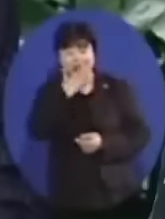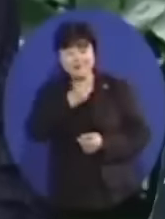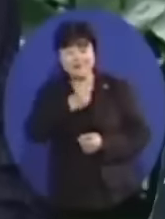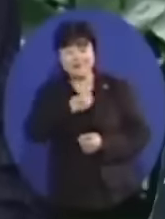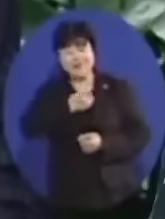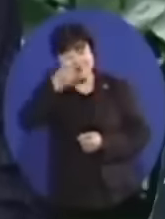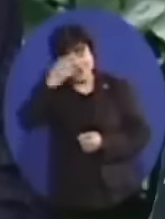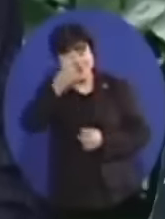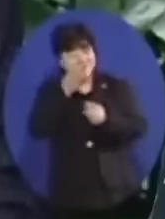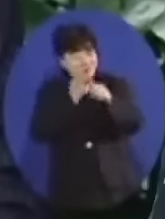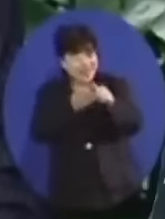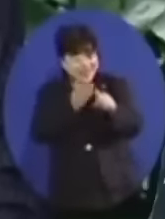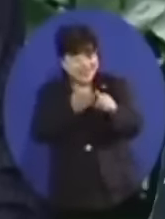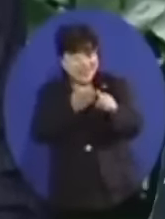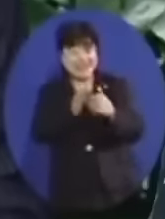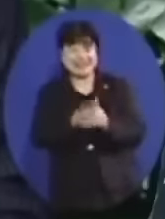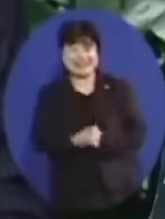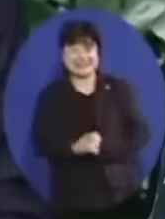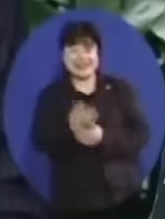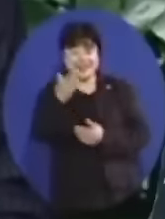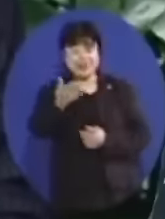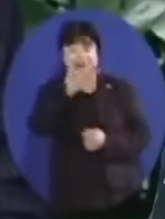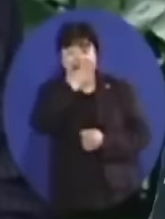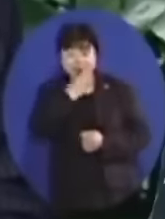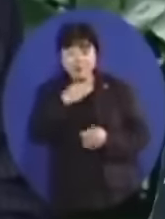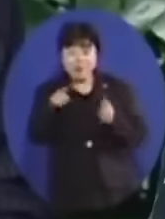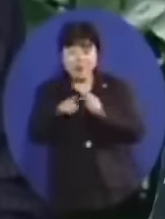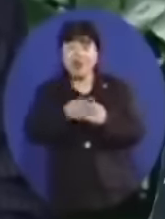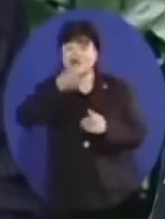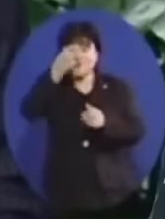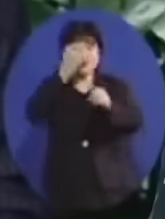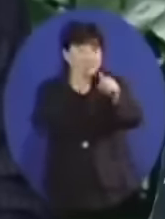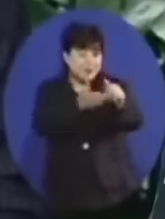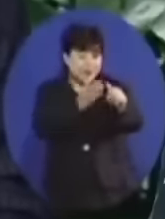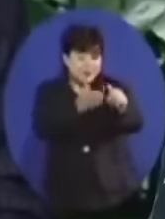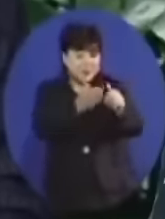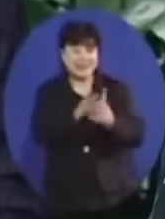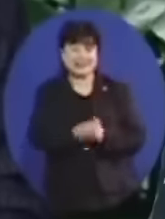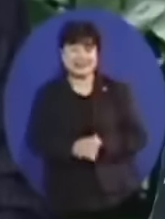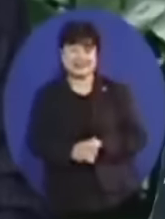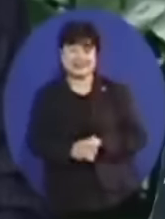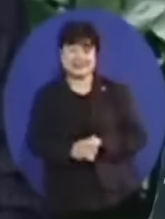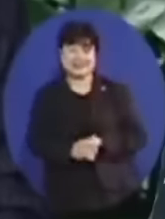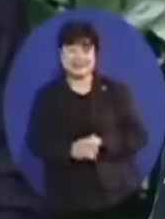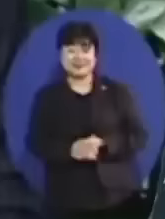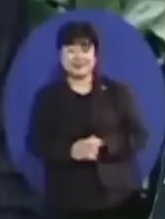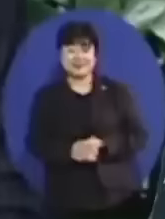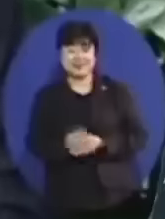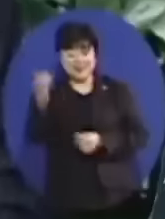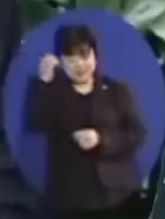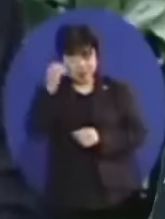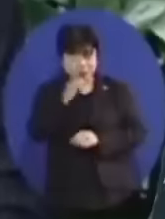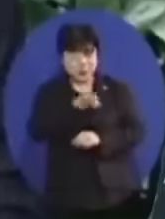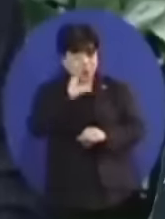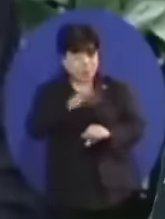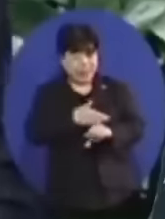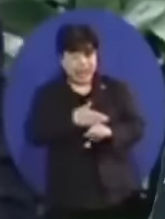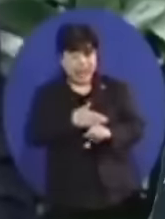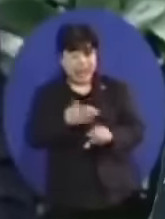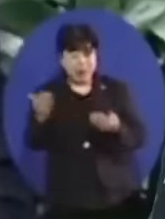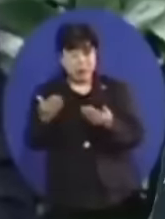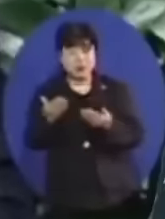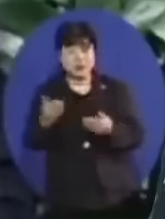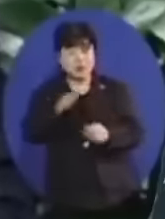여러분도 행복하게 되기를 꿈꾸십시오. 영혼이 못된 것이 범사에다 못되고 안 간